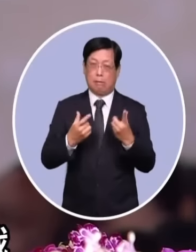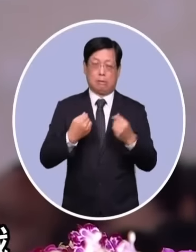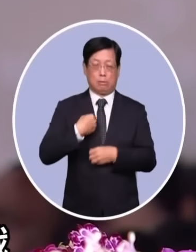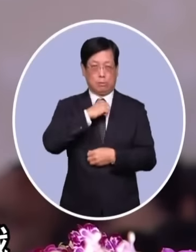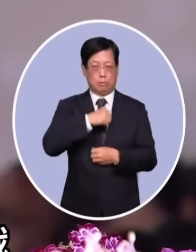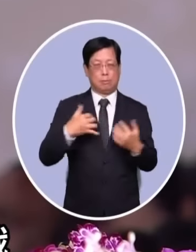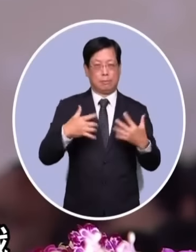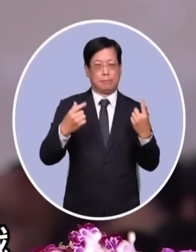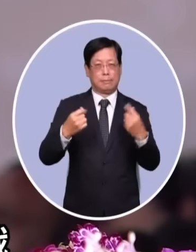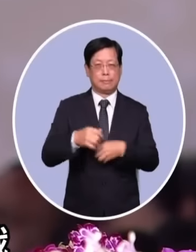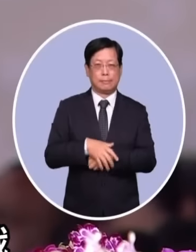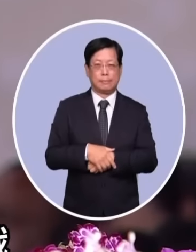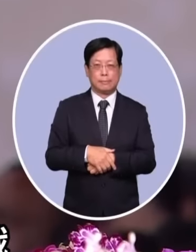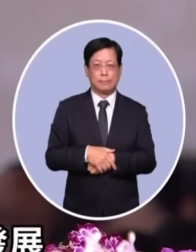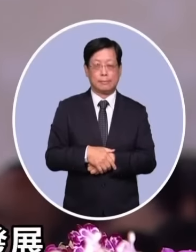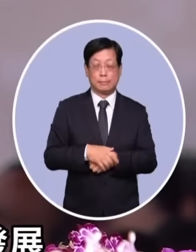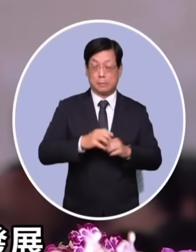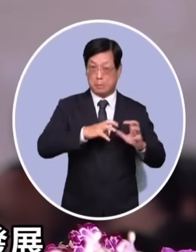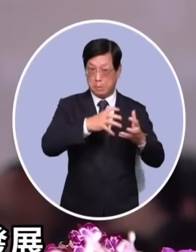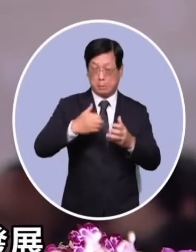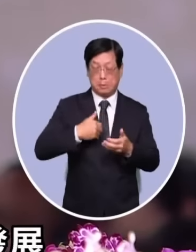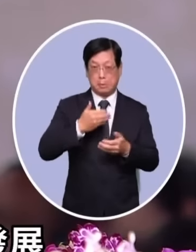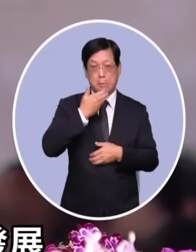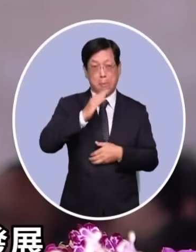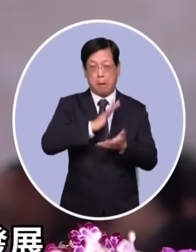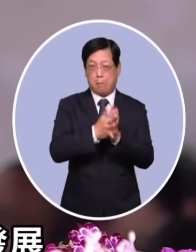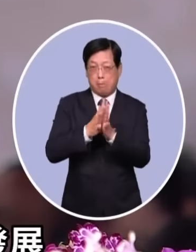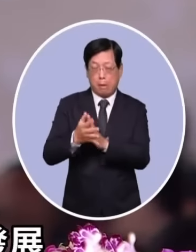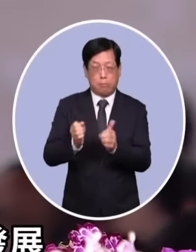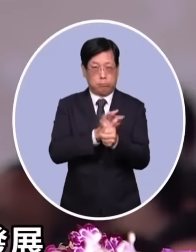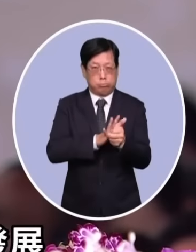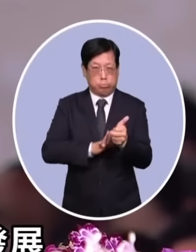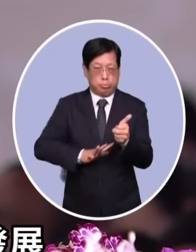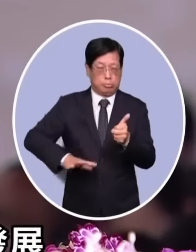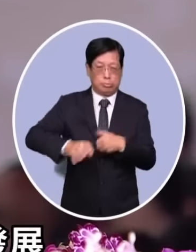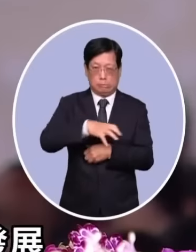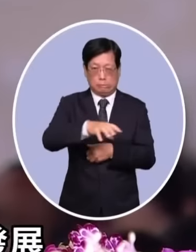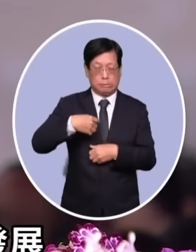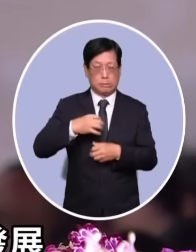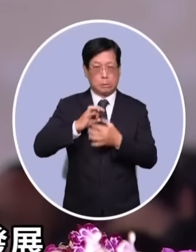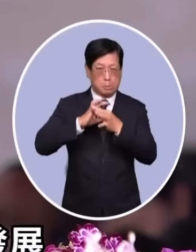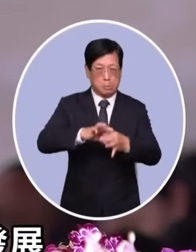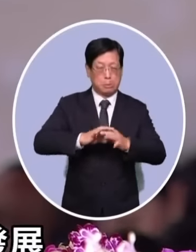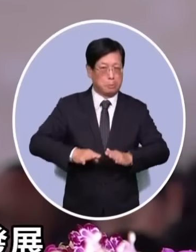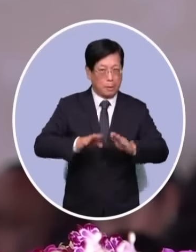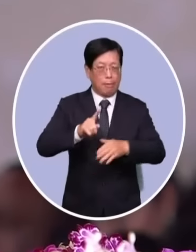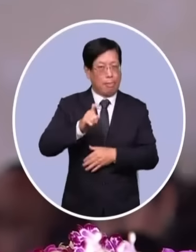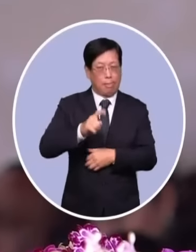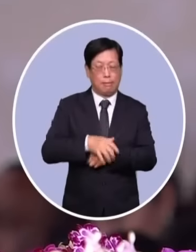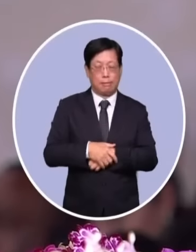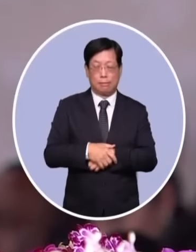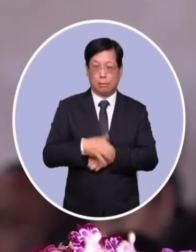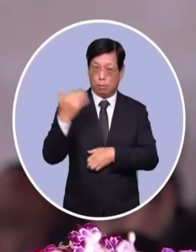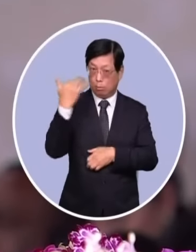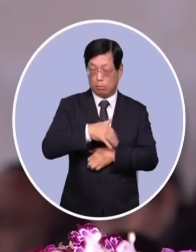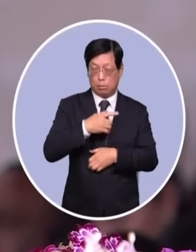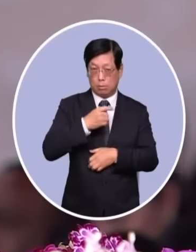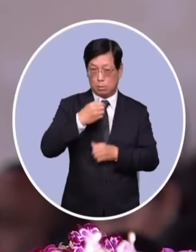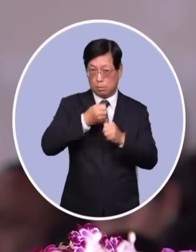湾的挑战。全球气候变迁冲击世界的永续发展，突如其来的传染